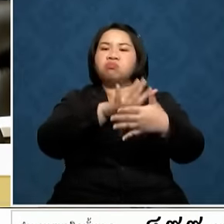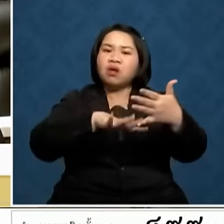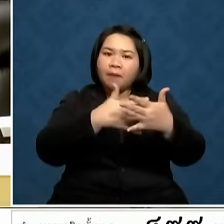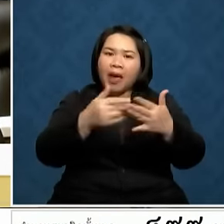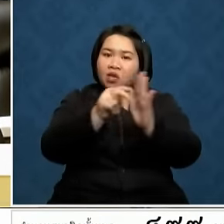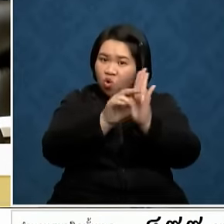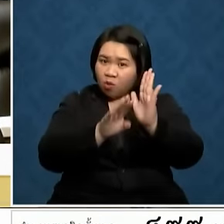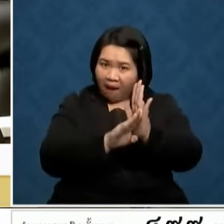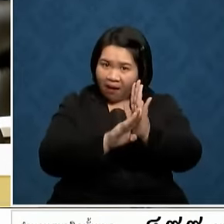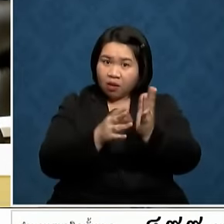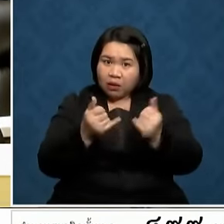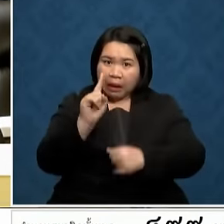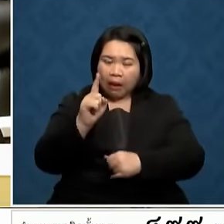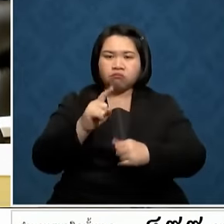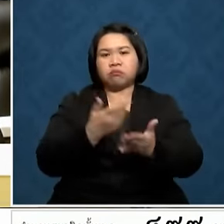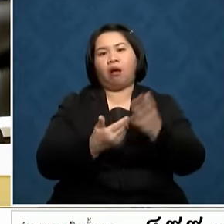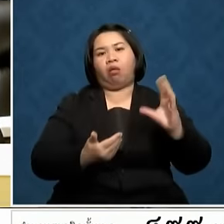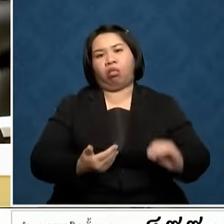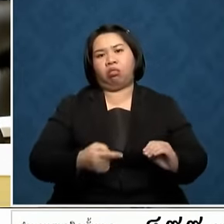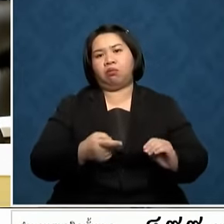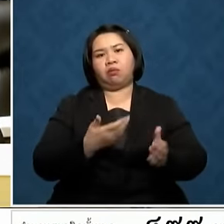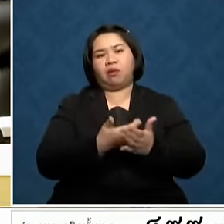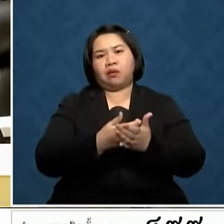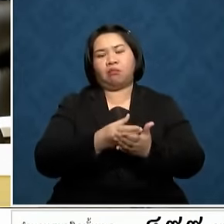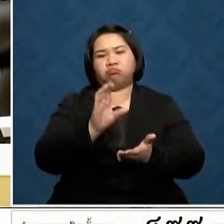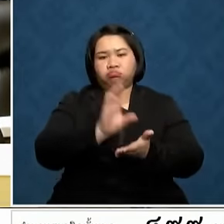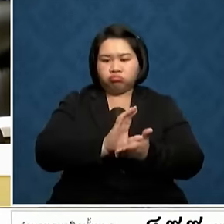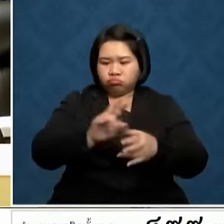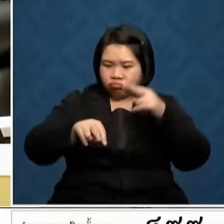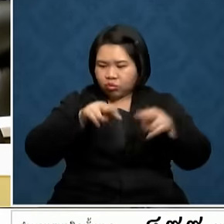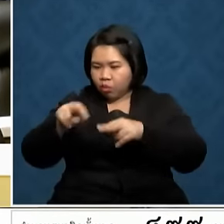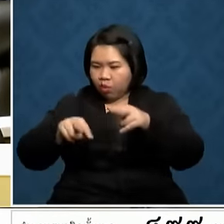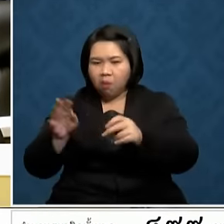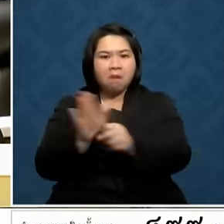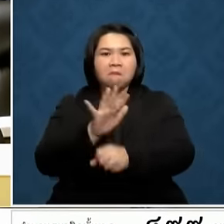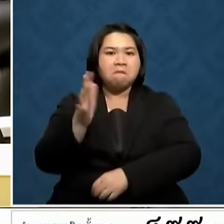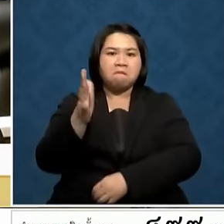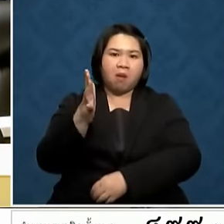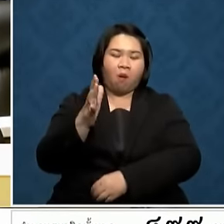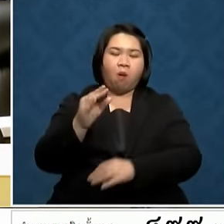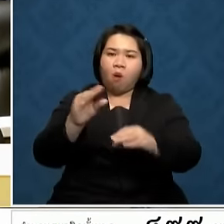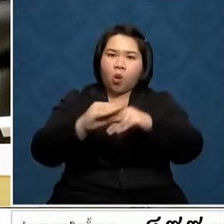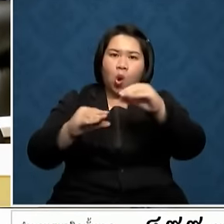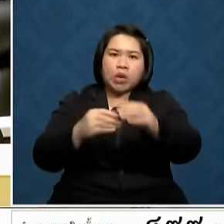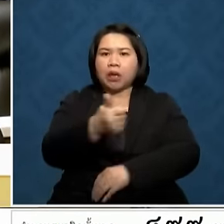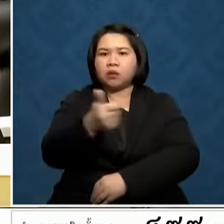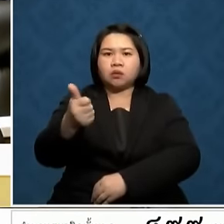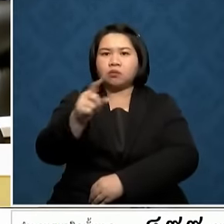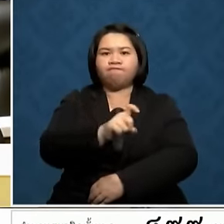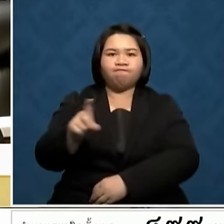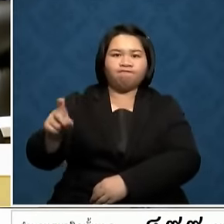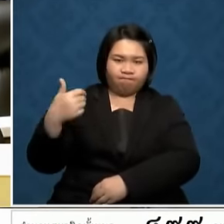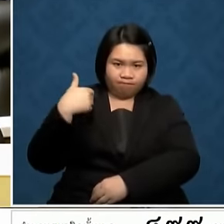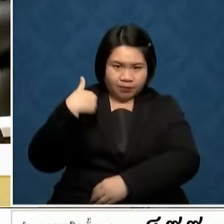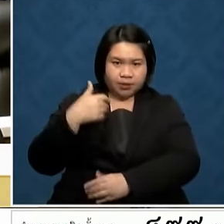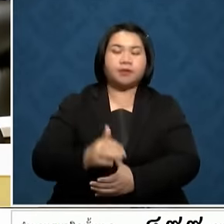จรๆท Erm ไมเหองโวัเพียพอครับในการมารกษากำพูดและคำสัญญาเชง Schülerโยบายอยอนที่ทเคยให้ไ้กบพี่น้ประชาช